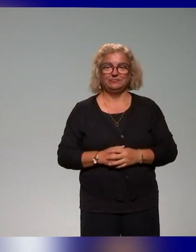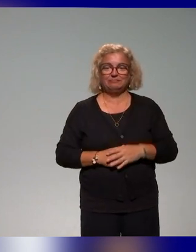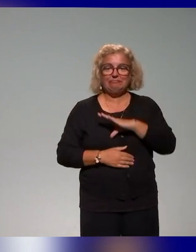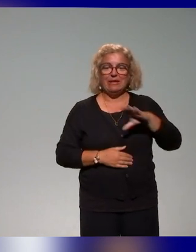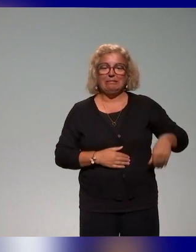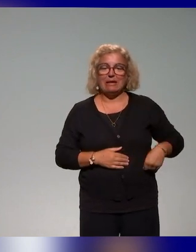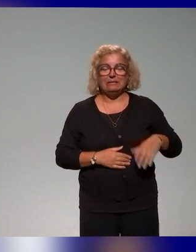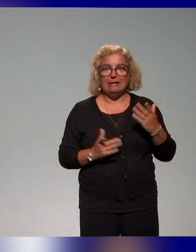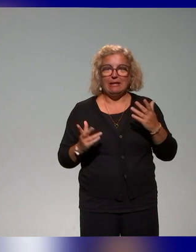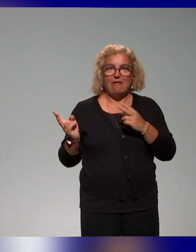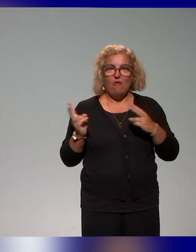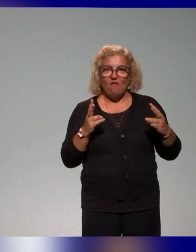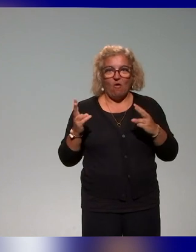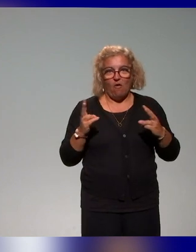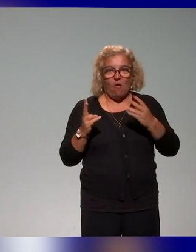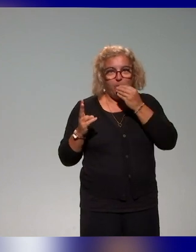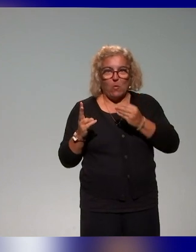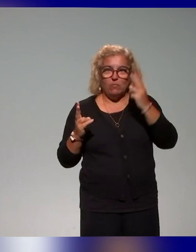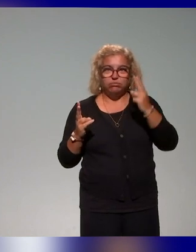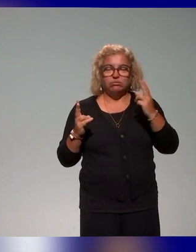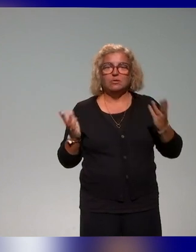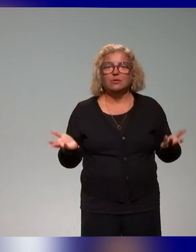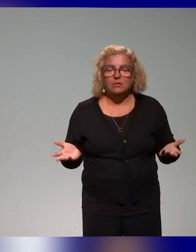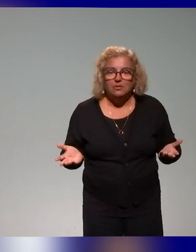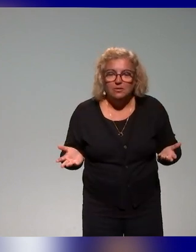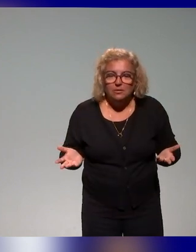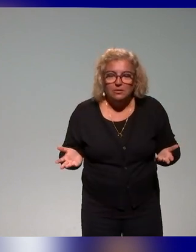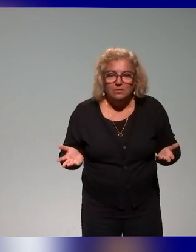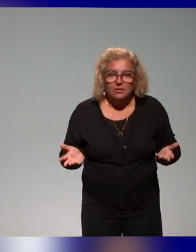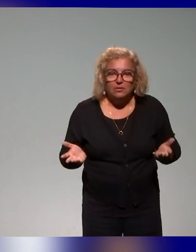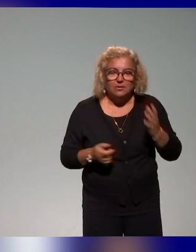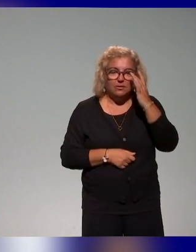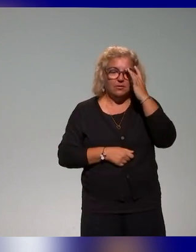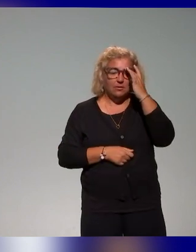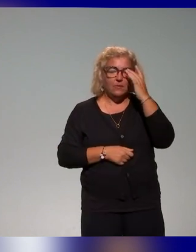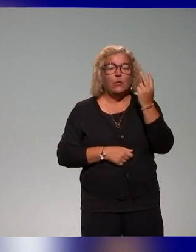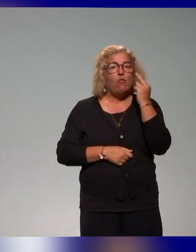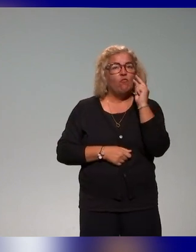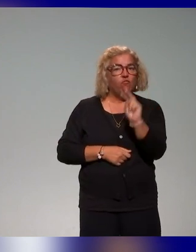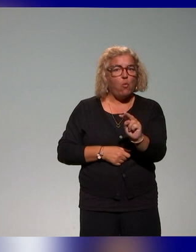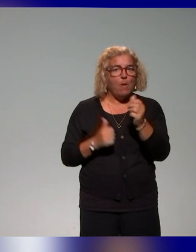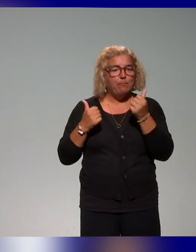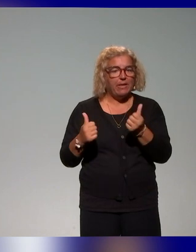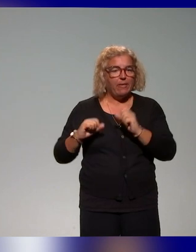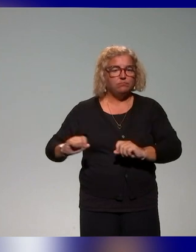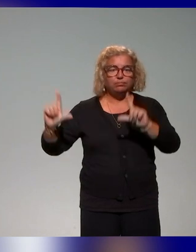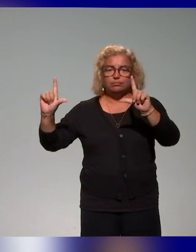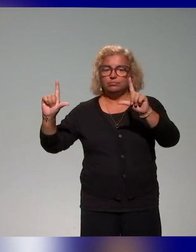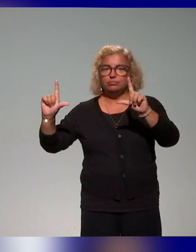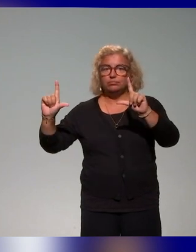subir. Alors, est-ce que vous voyez bien la petite diapo?